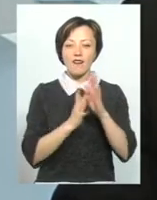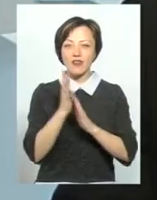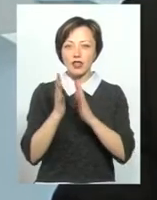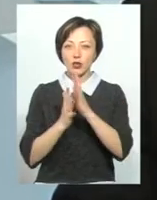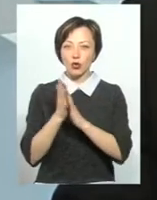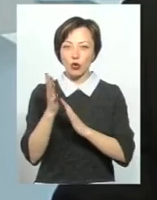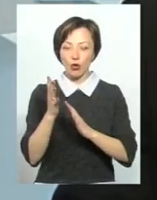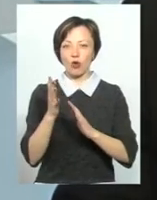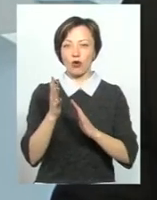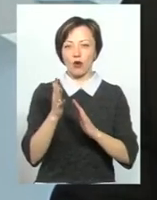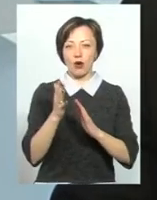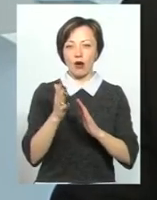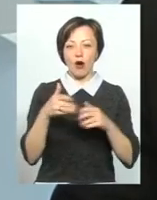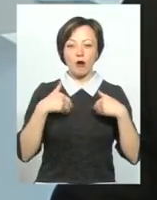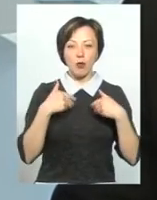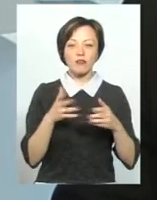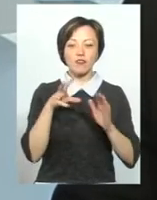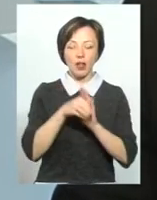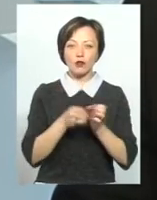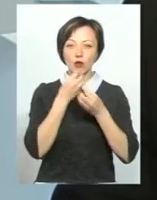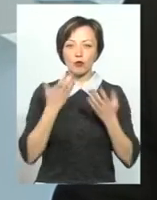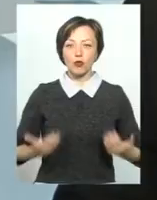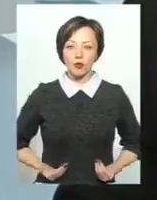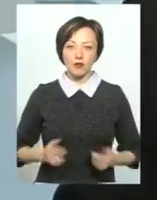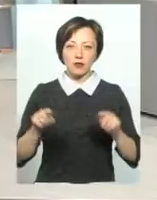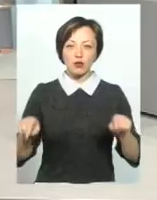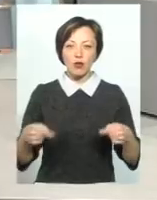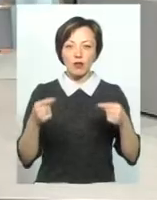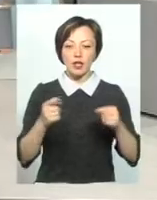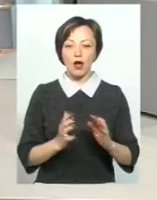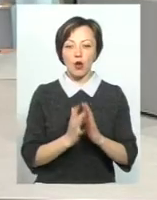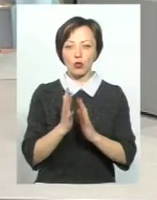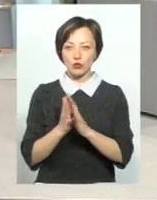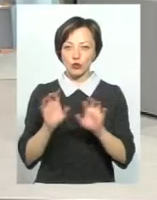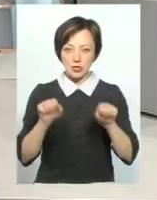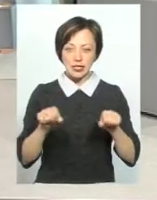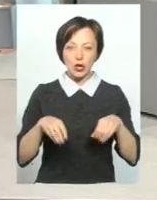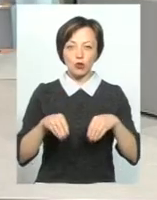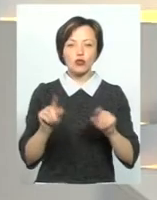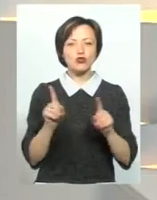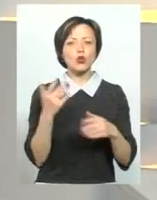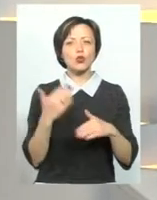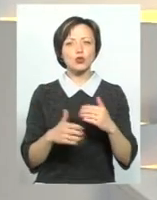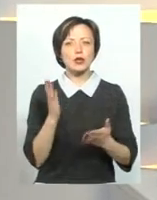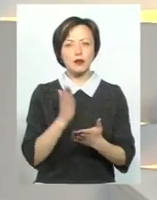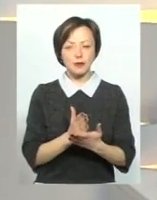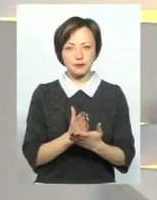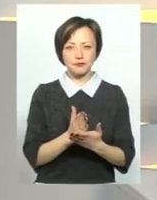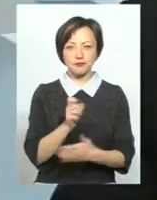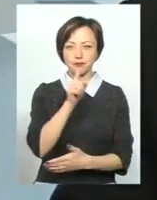будуть мати великий внесок в добробут і відновлення родючості ґрунтів. І що ж уже напрацьовано